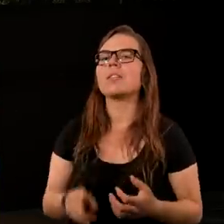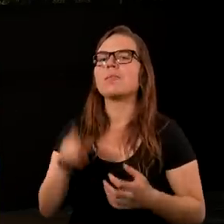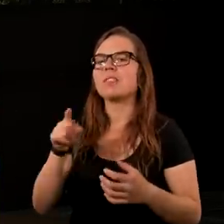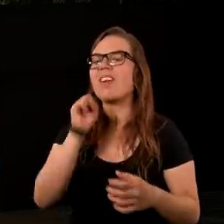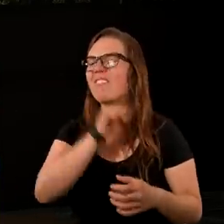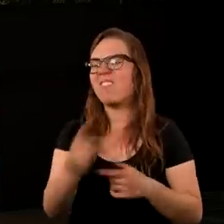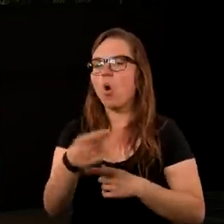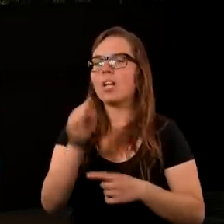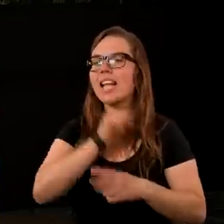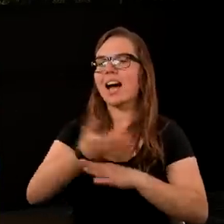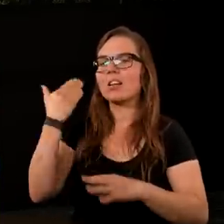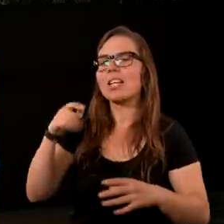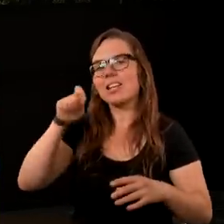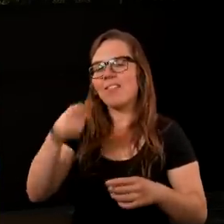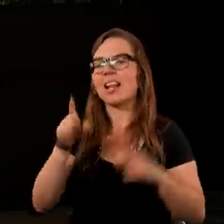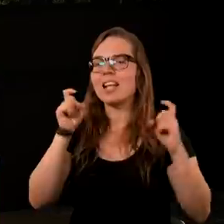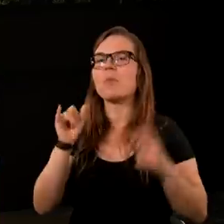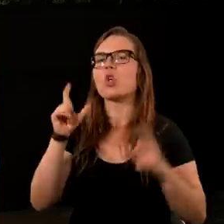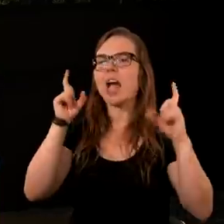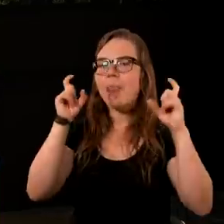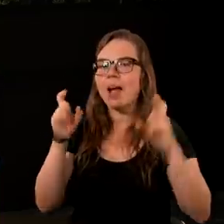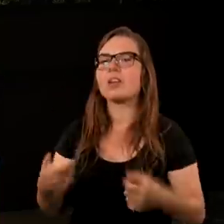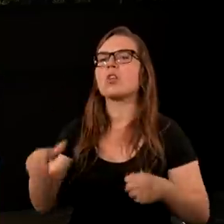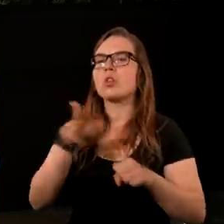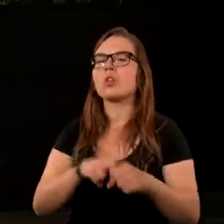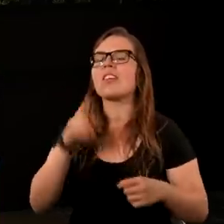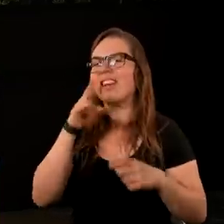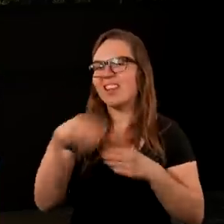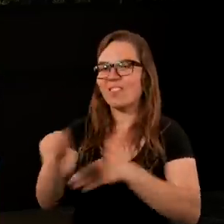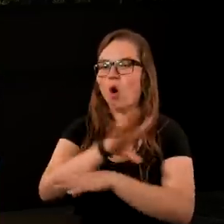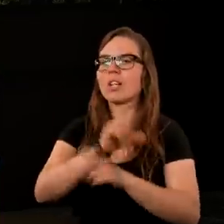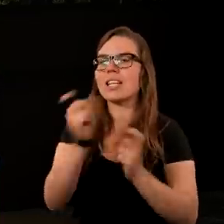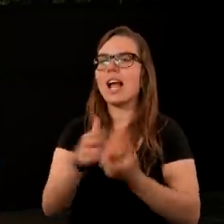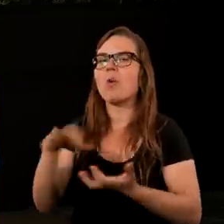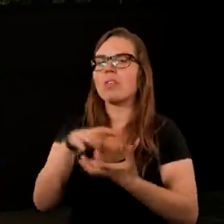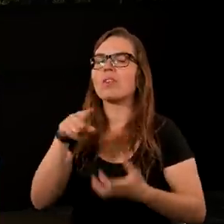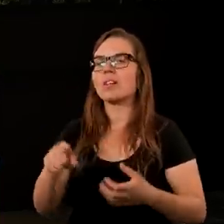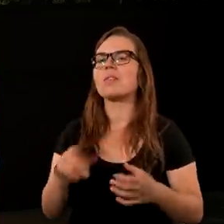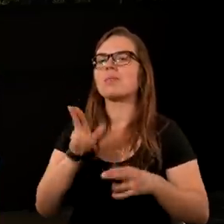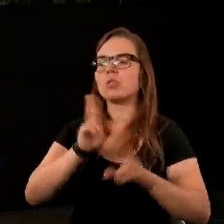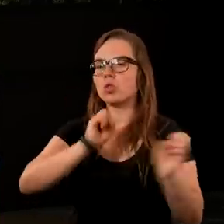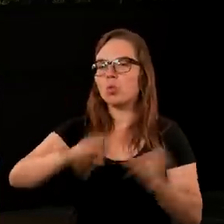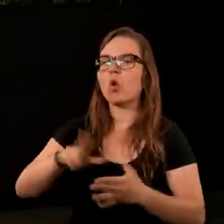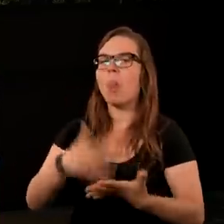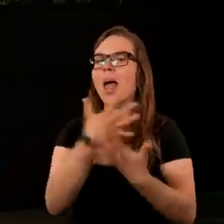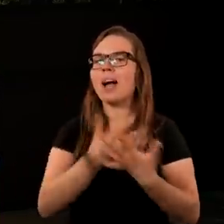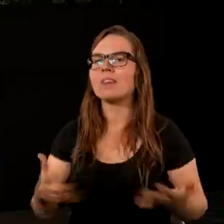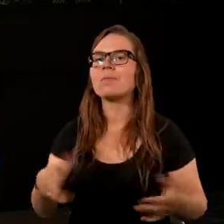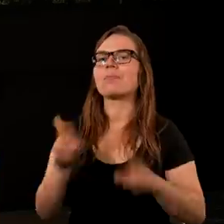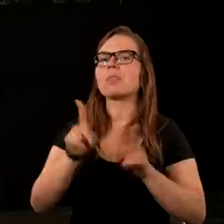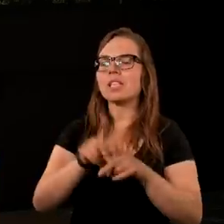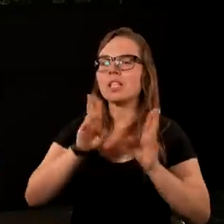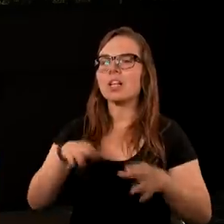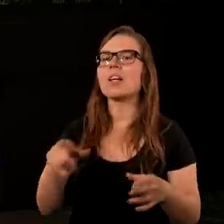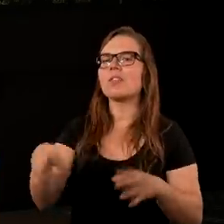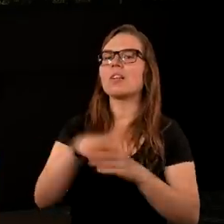wąż starodawny, zwany diabłem i szatanem, który zwodzi cały świat, zrzucony został na ziemię. Zrzuceni też